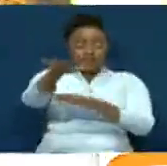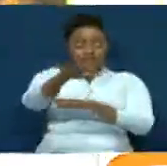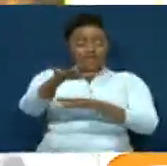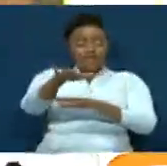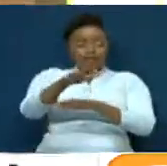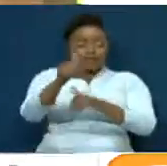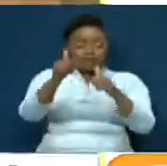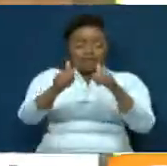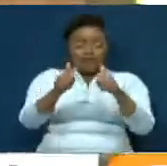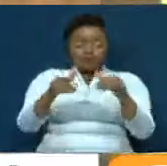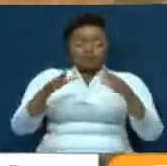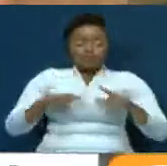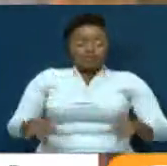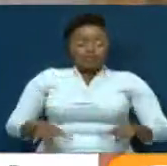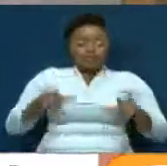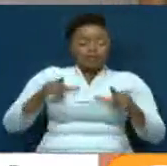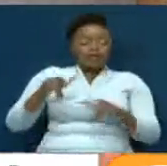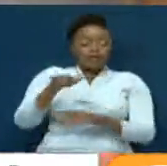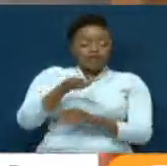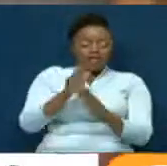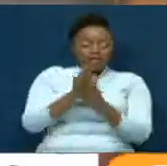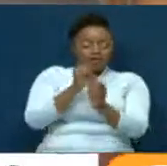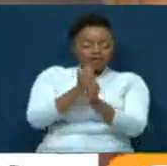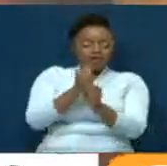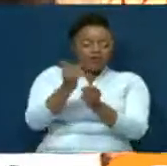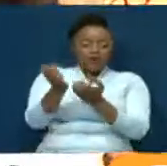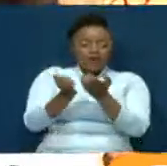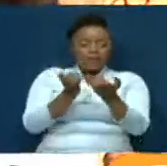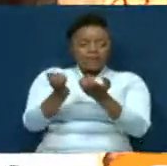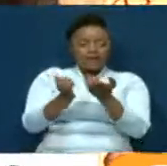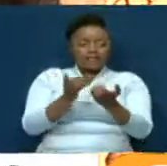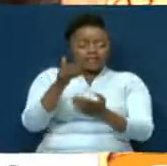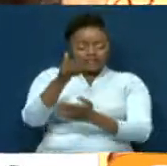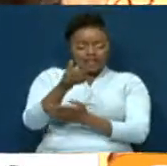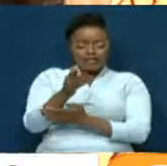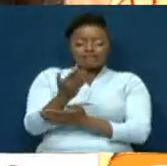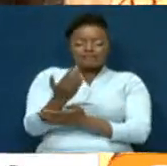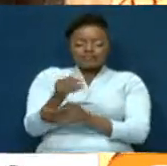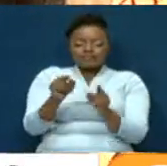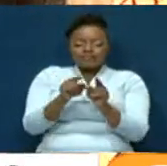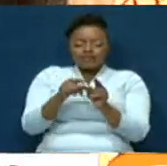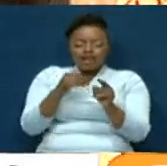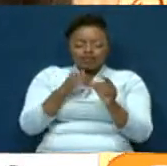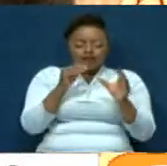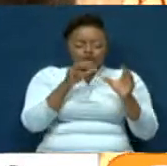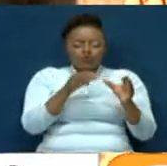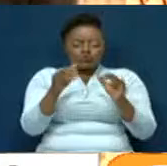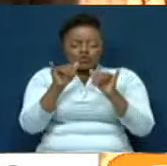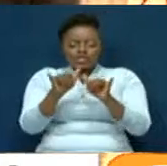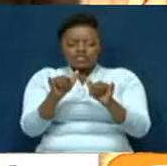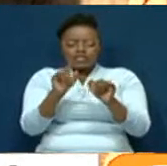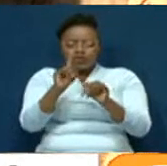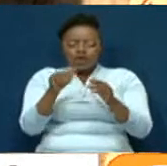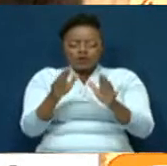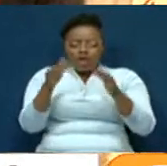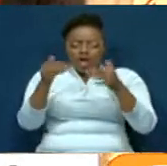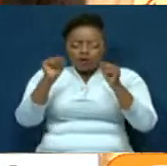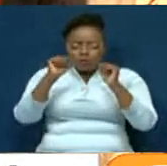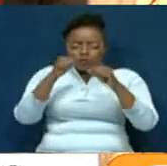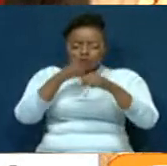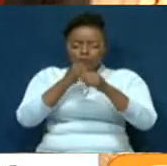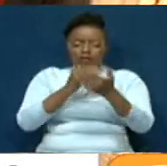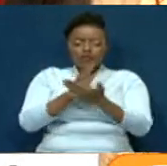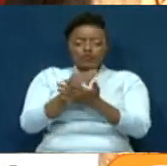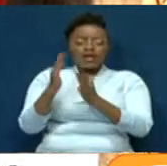hili ambapo wakazi wanaoishi na kufanya biashara hapa wanasalia kwa vikundi vikundi kama njia moja ya